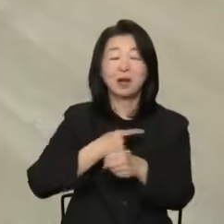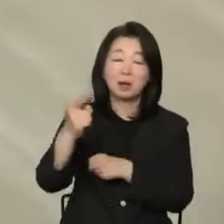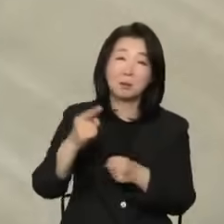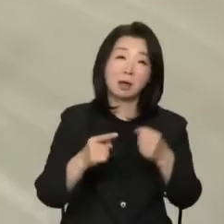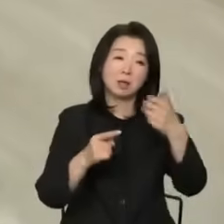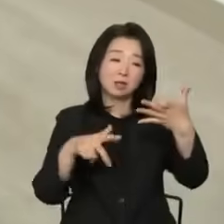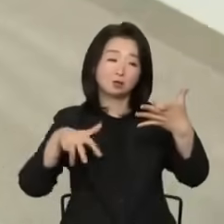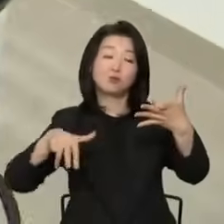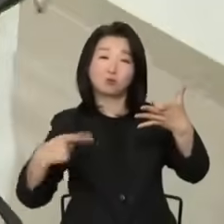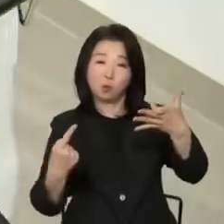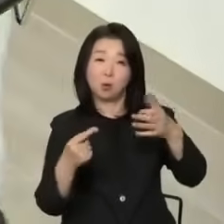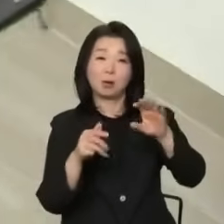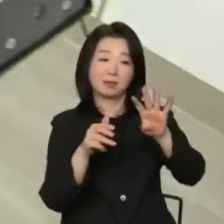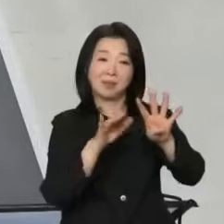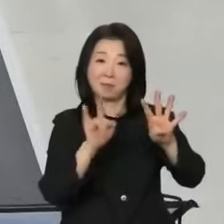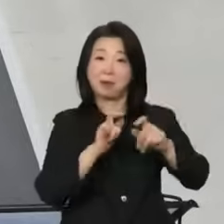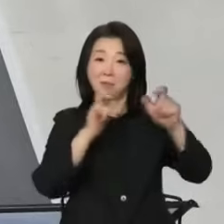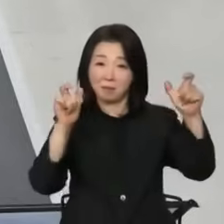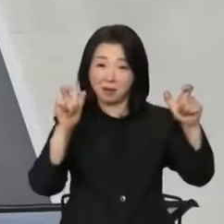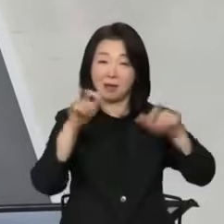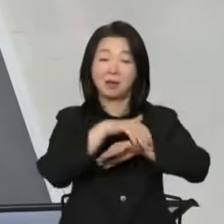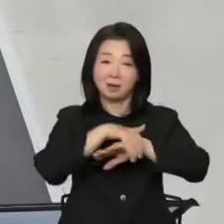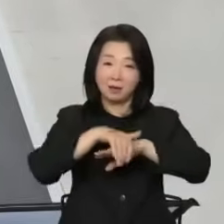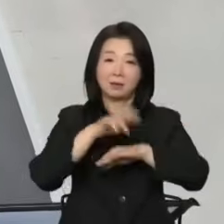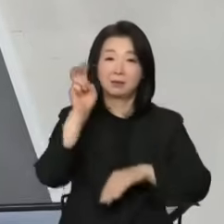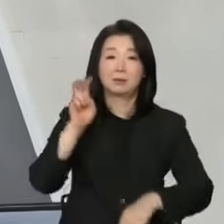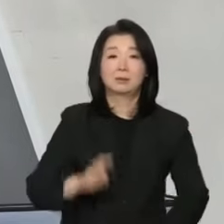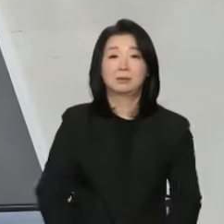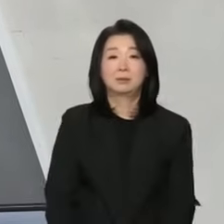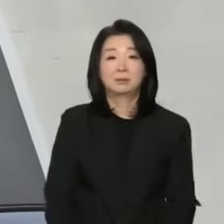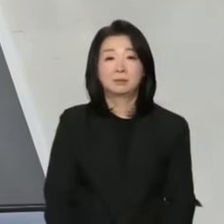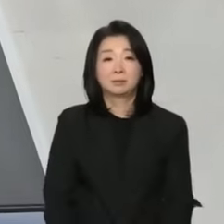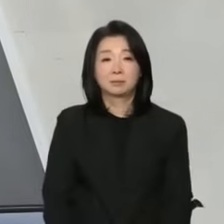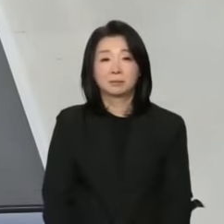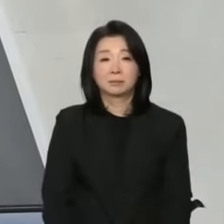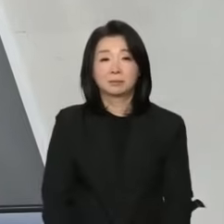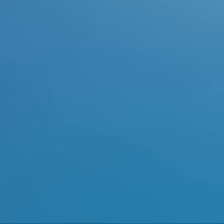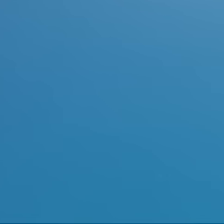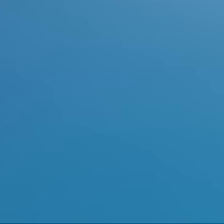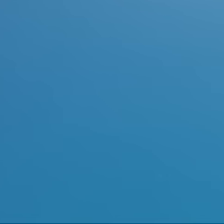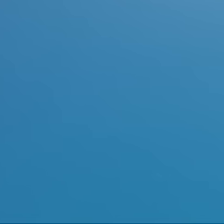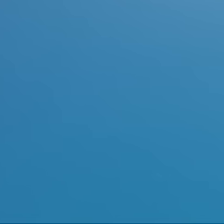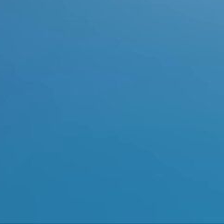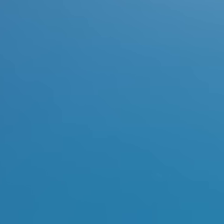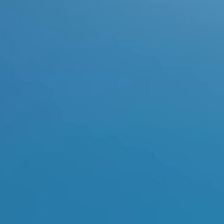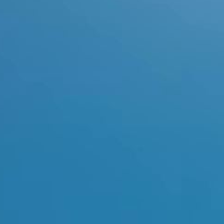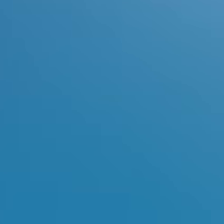넘게 성장할 전망입니다. JTBC 정아람입니다.